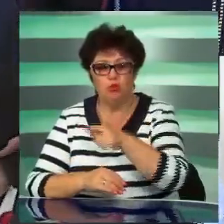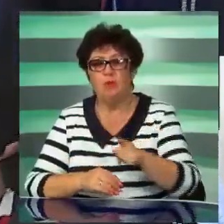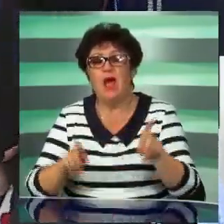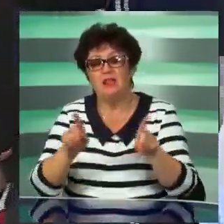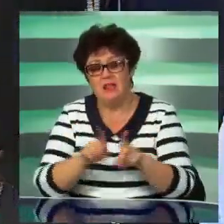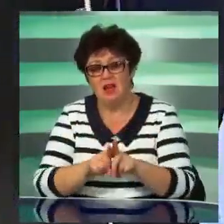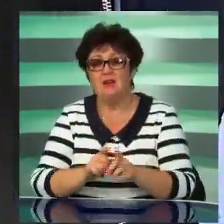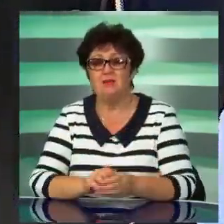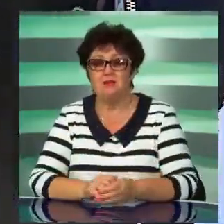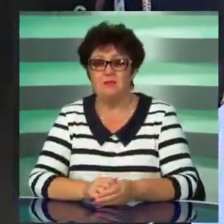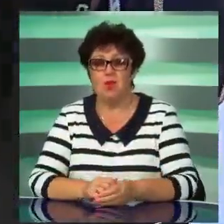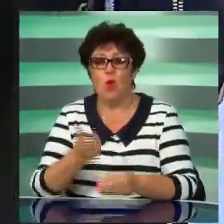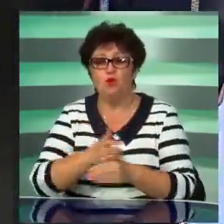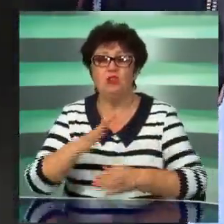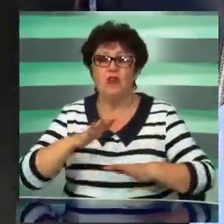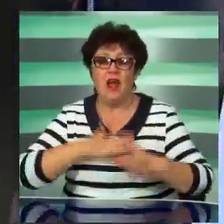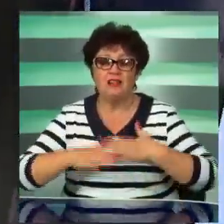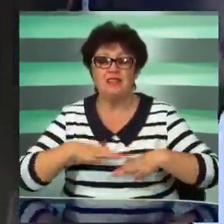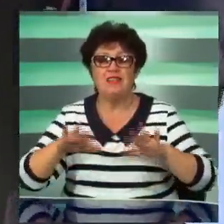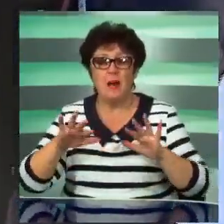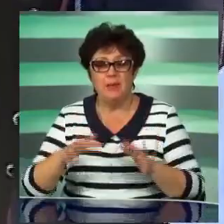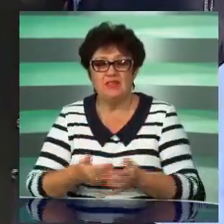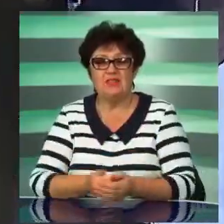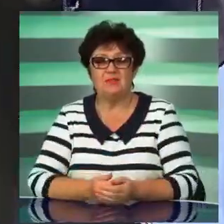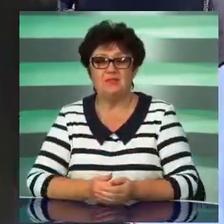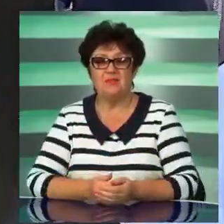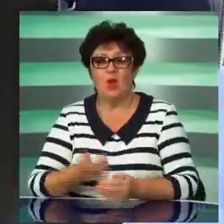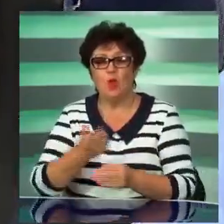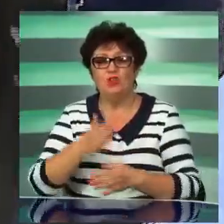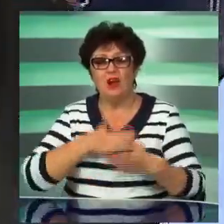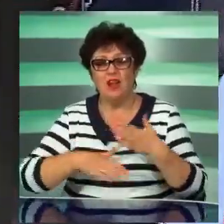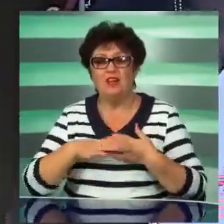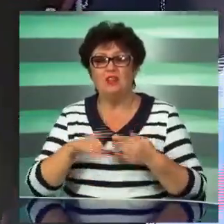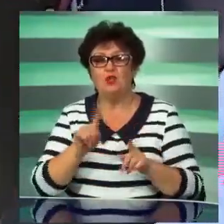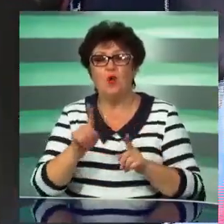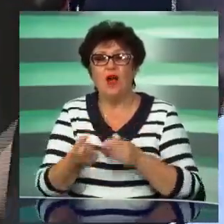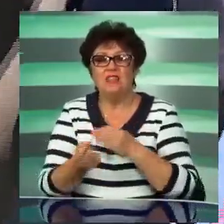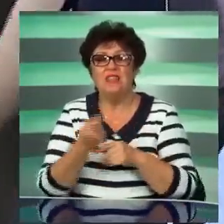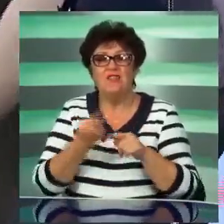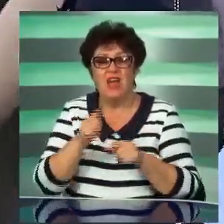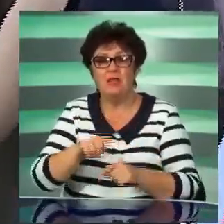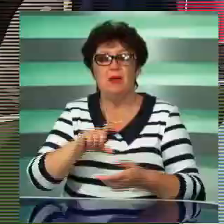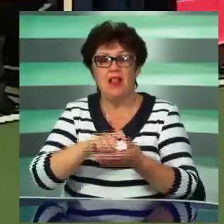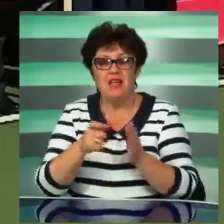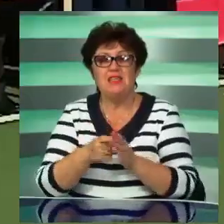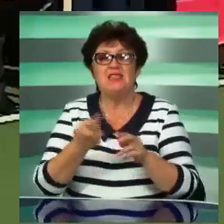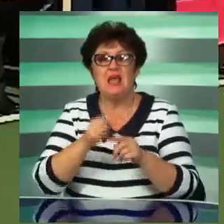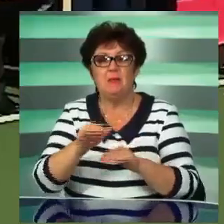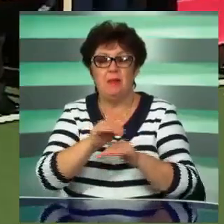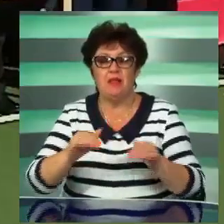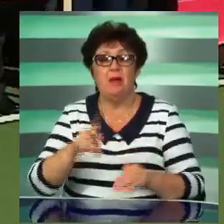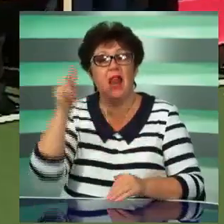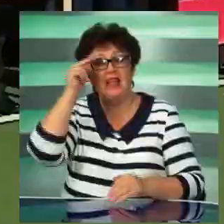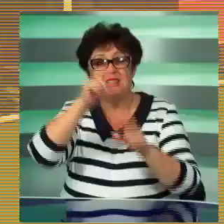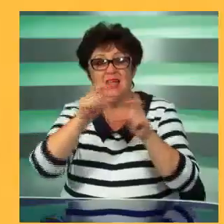так, в целом, очень радостное событие. Очень рада, что оказалась именно в этом классе с этими ребятами. Лицей